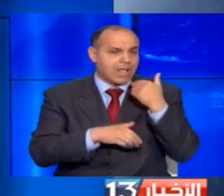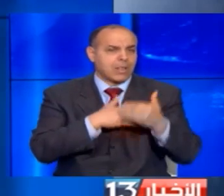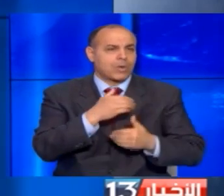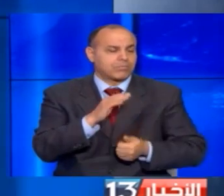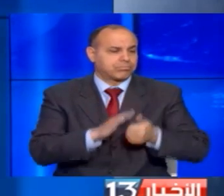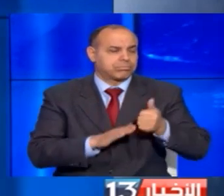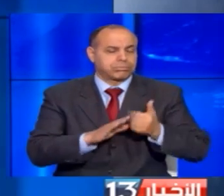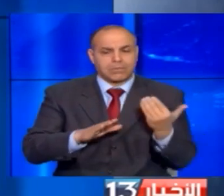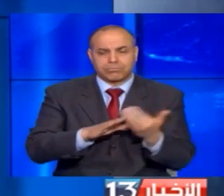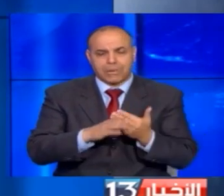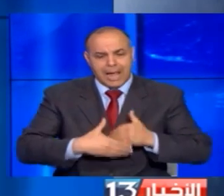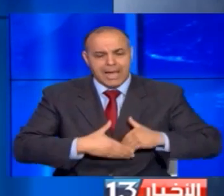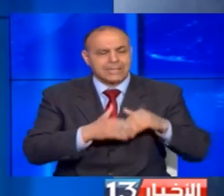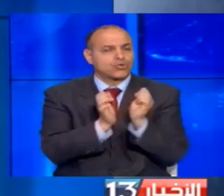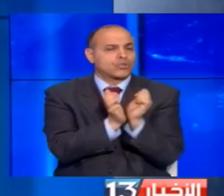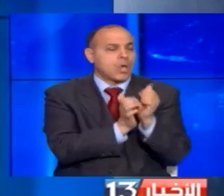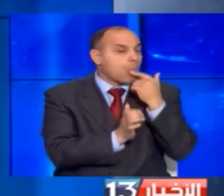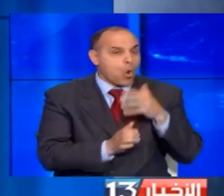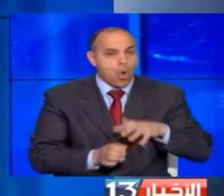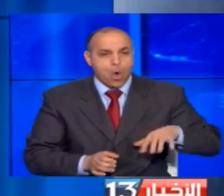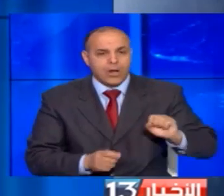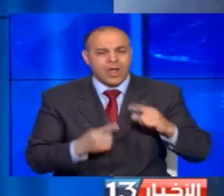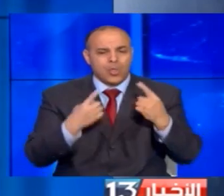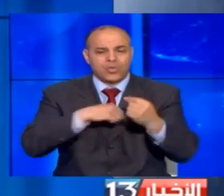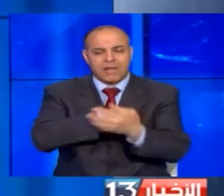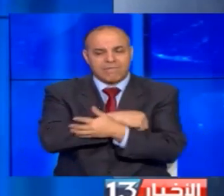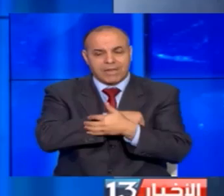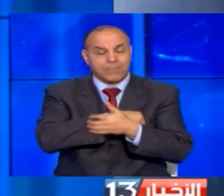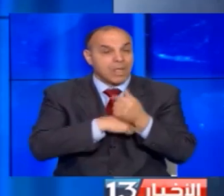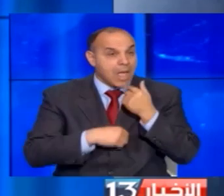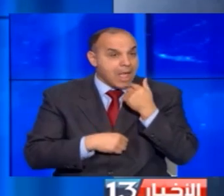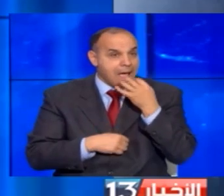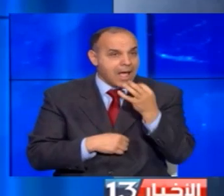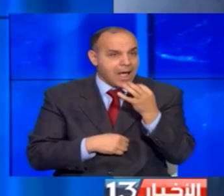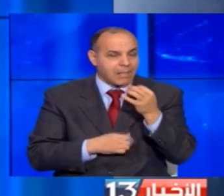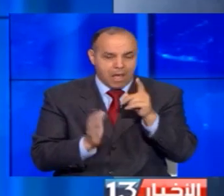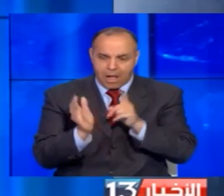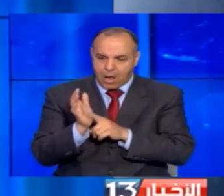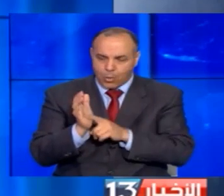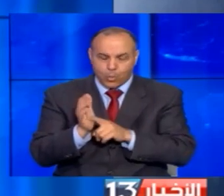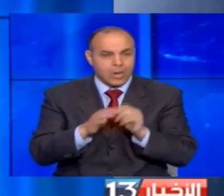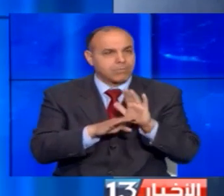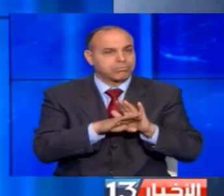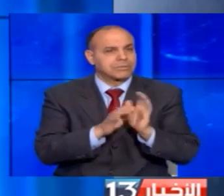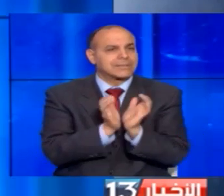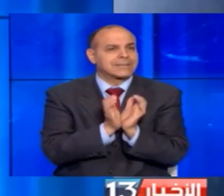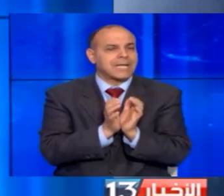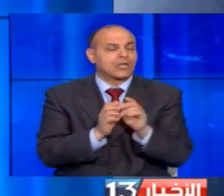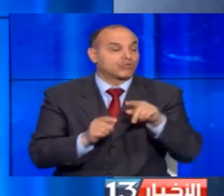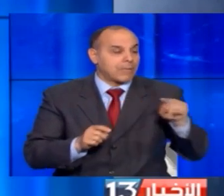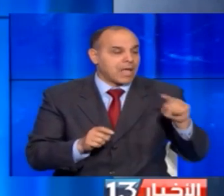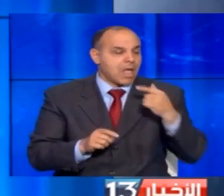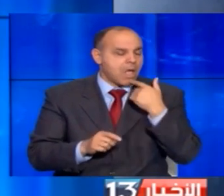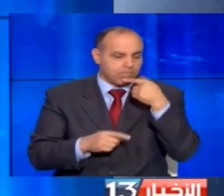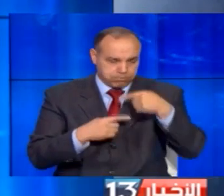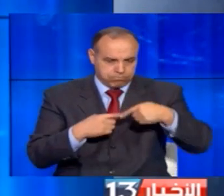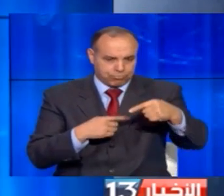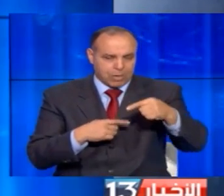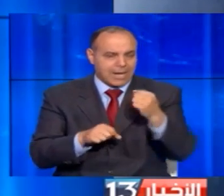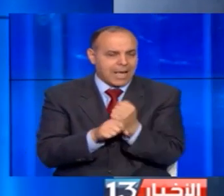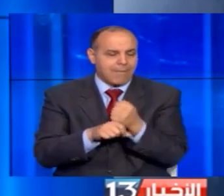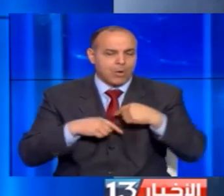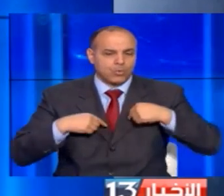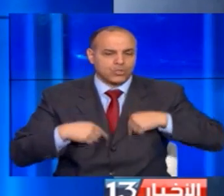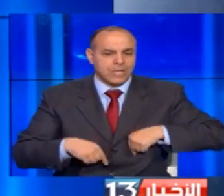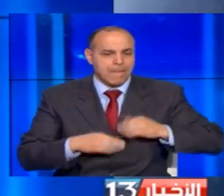نجاعة التدخلات الاجتماعية في إطار مقاومة الفقر، من ذلك قانون الأمان الاجتماعي الذي سيطور عمل